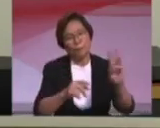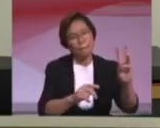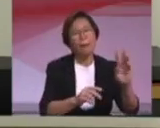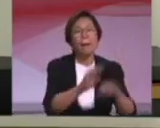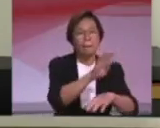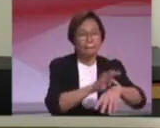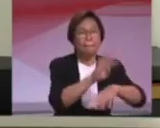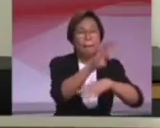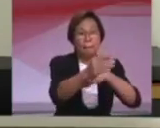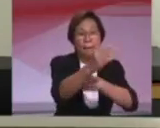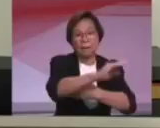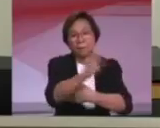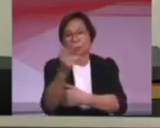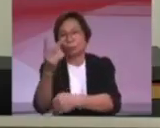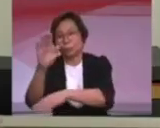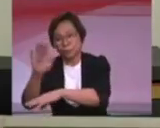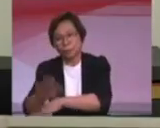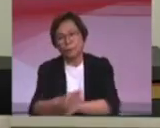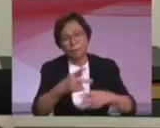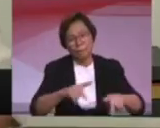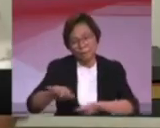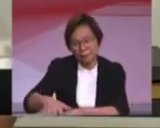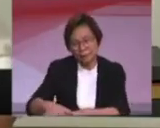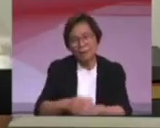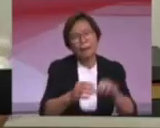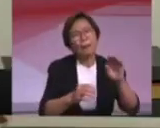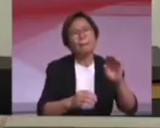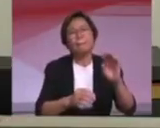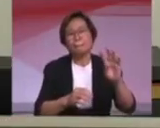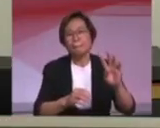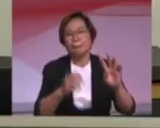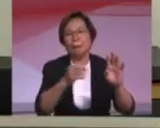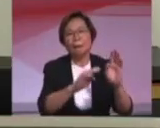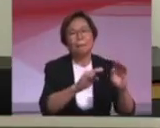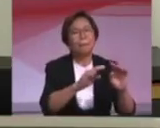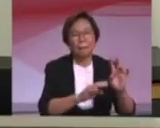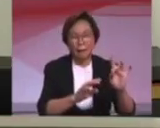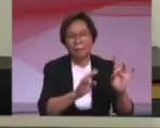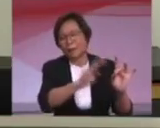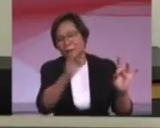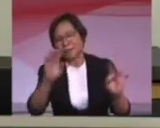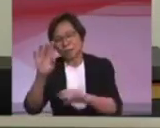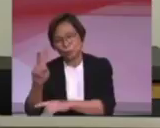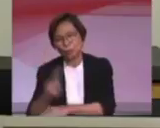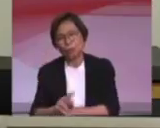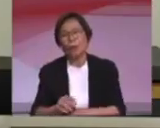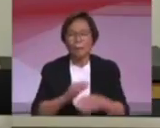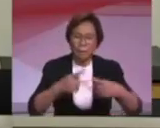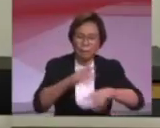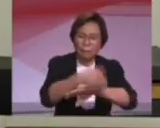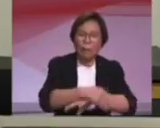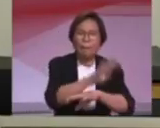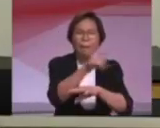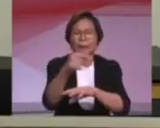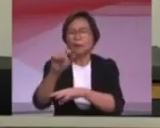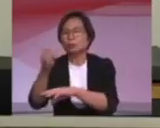petang, Pasar Tani 6 pagi hingga 12 tengah hari, operasi Pasar Malam 4 petang hingga 10 malam.